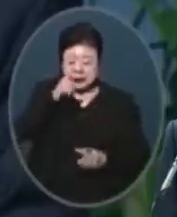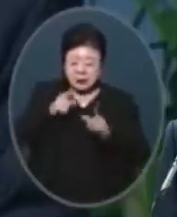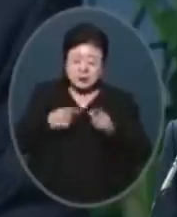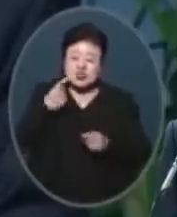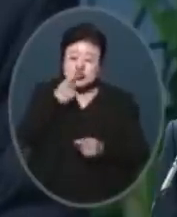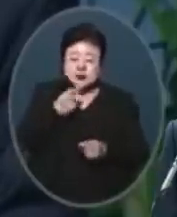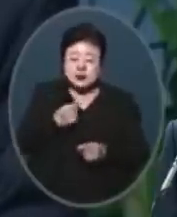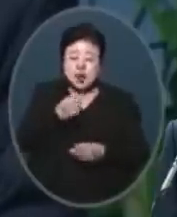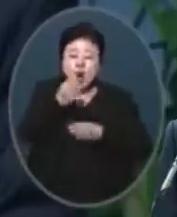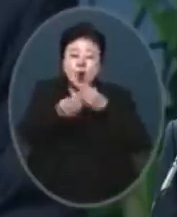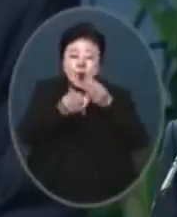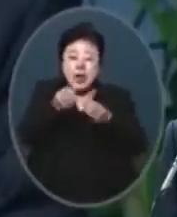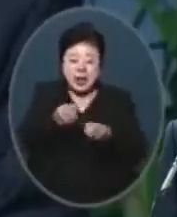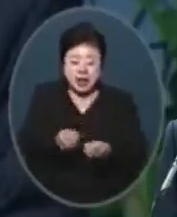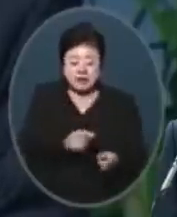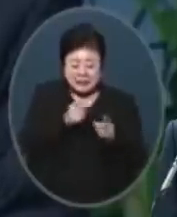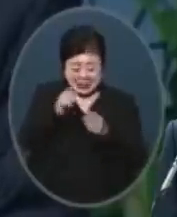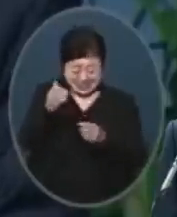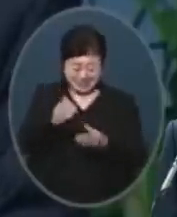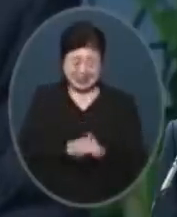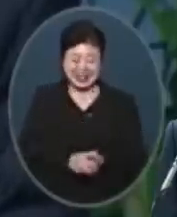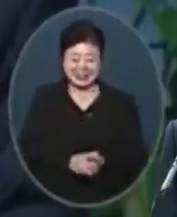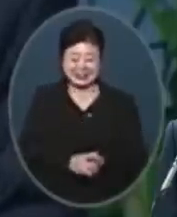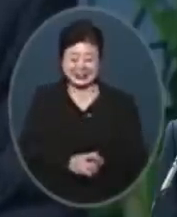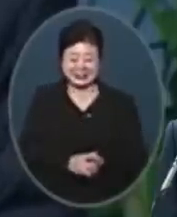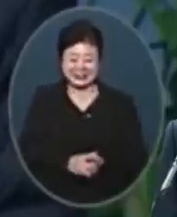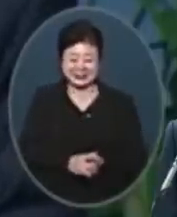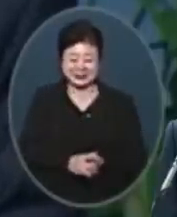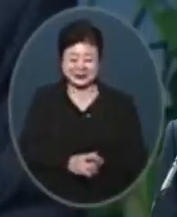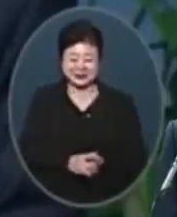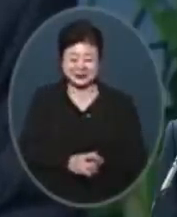입술로 고백하고 살아야 합니다.